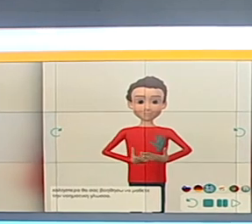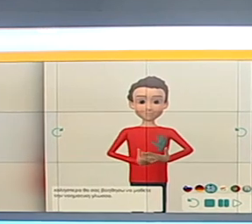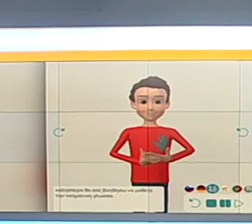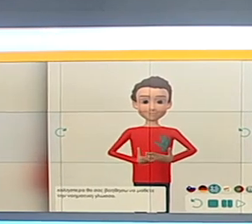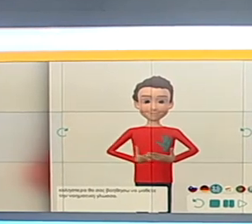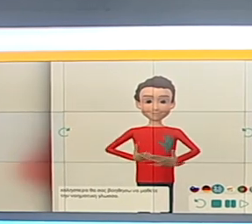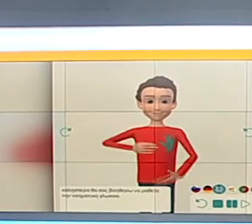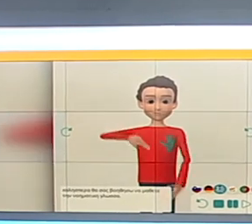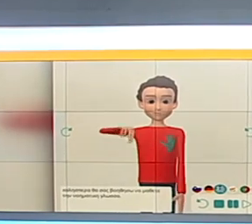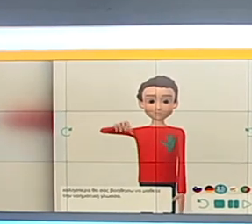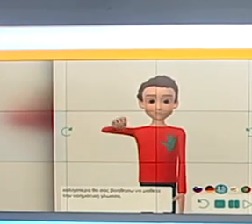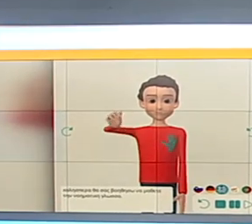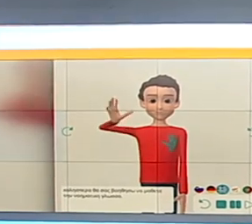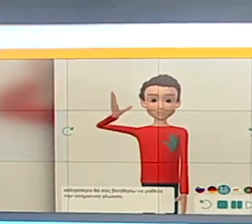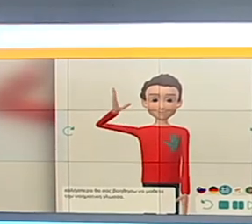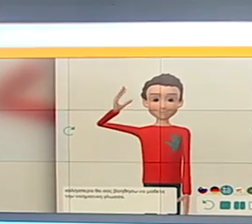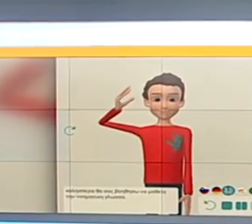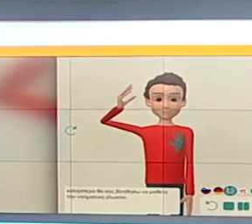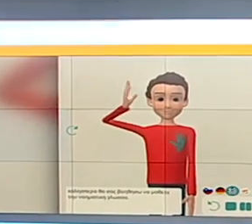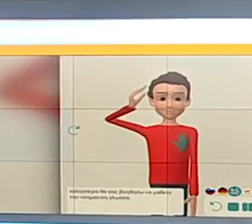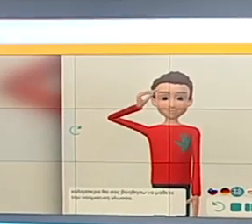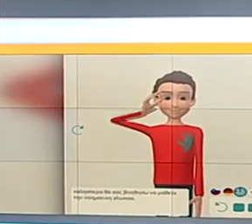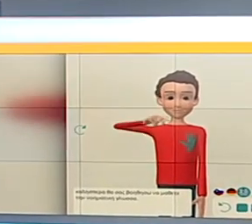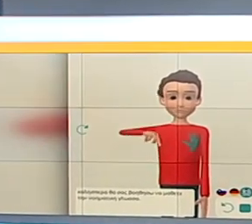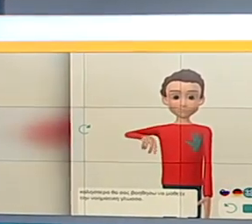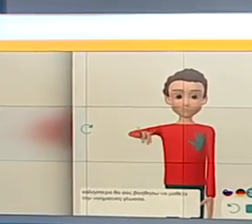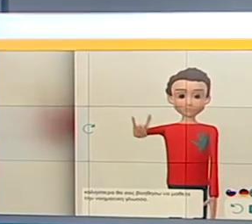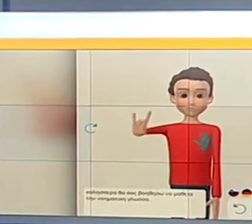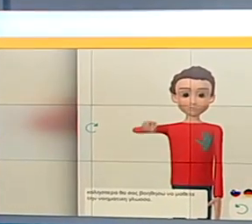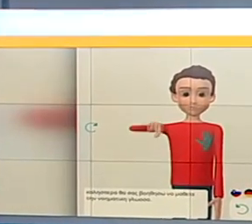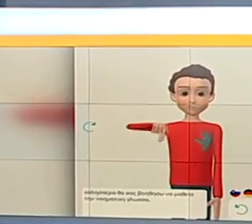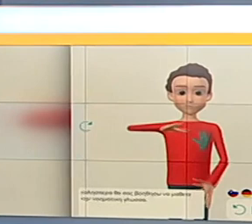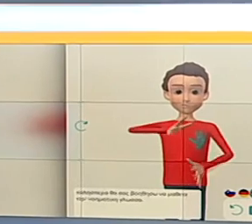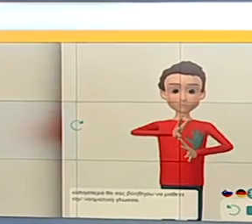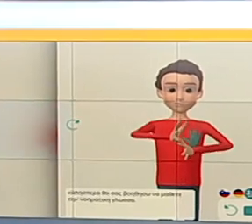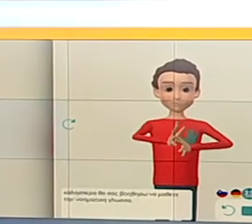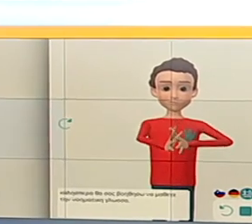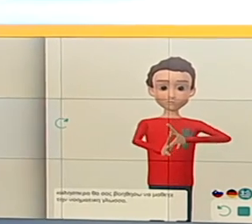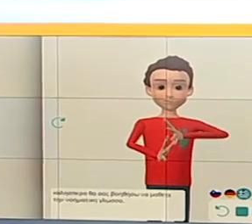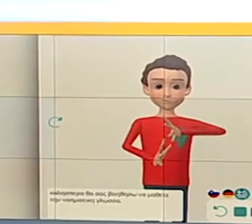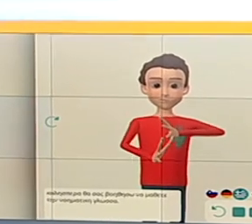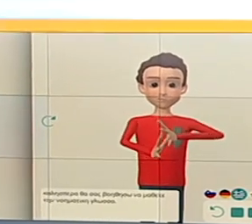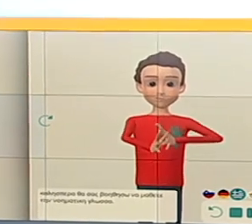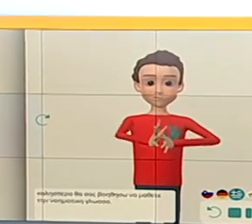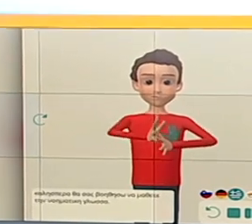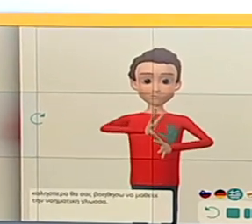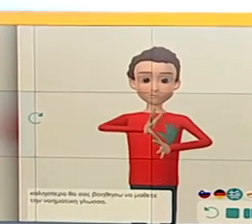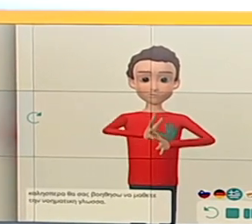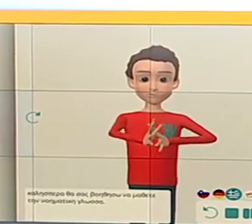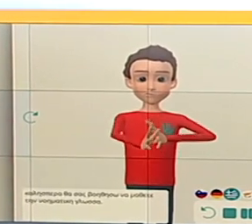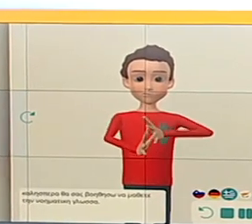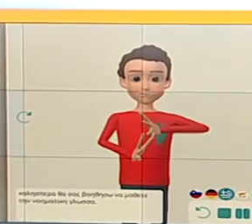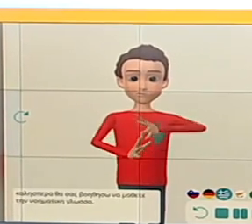περατώσει επιτυχώς πάρα πολύ άλλα και συνεχώς κάνουμε νέες προσπάθειες. Μάλιστα, θα μπορούσαν να